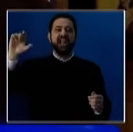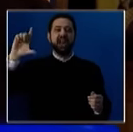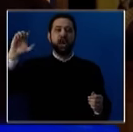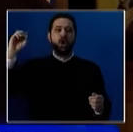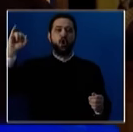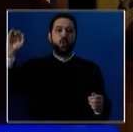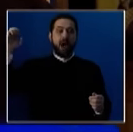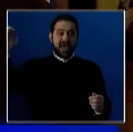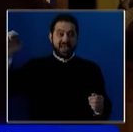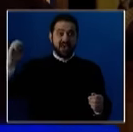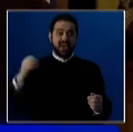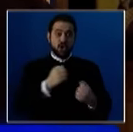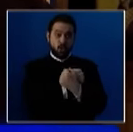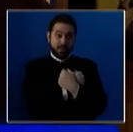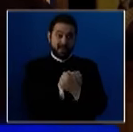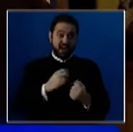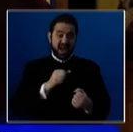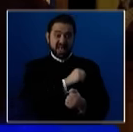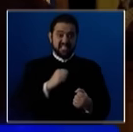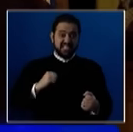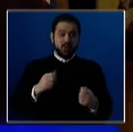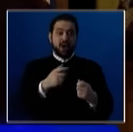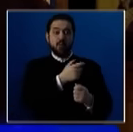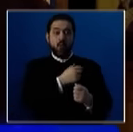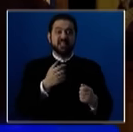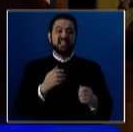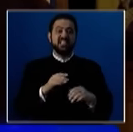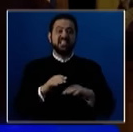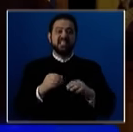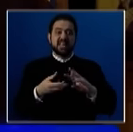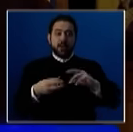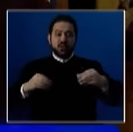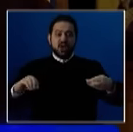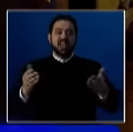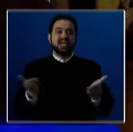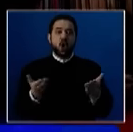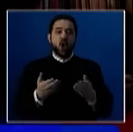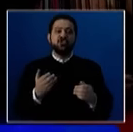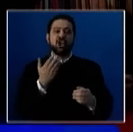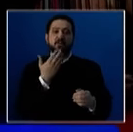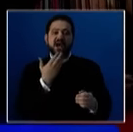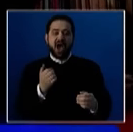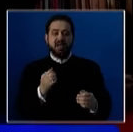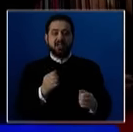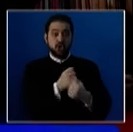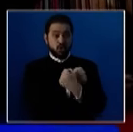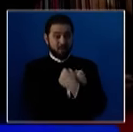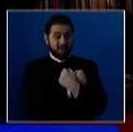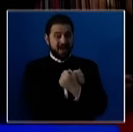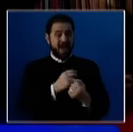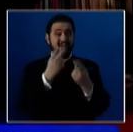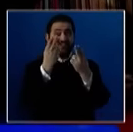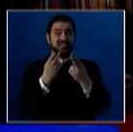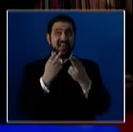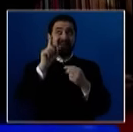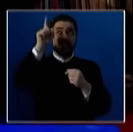care singură, fără niciun alt ajutor, poate să vindece orice patimă. Ori iubirea este de sus,